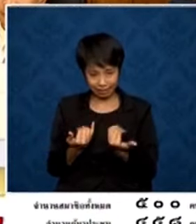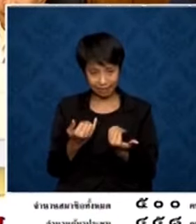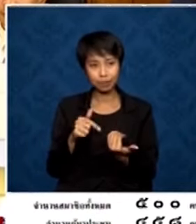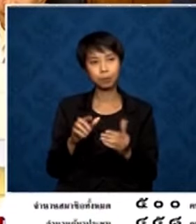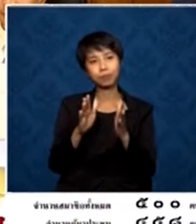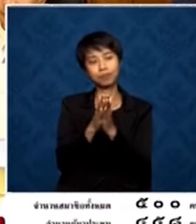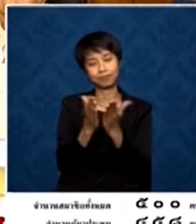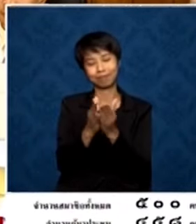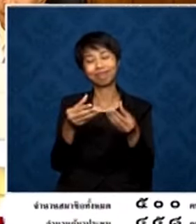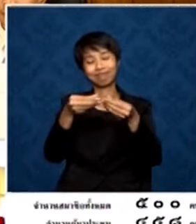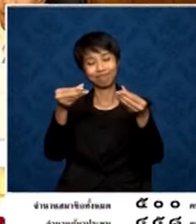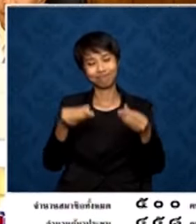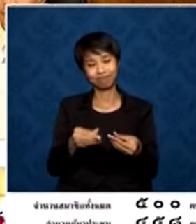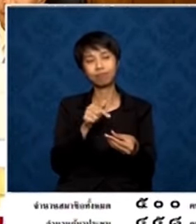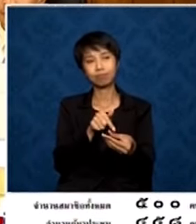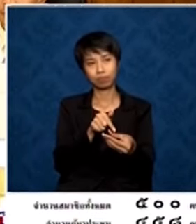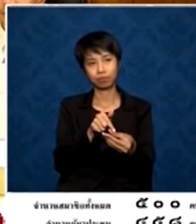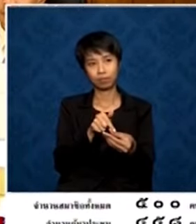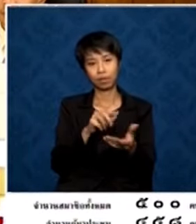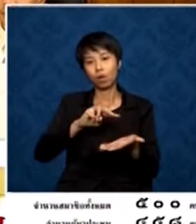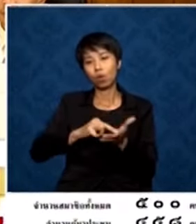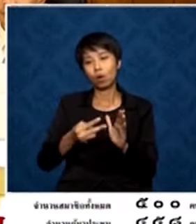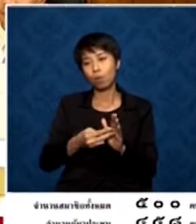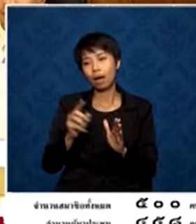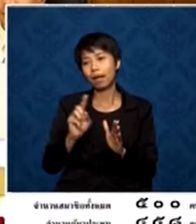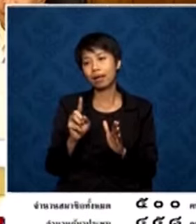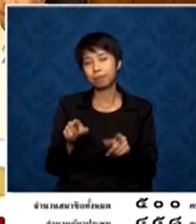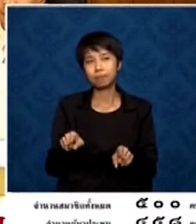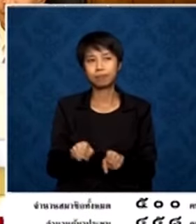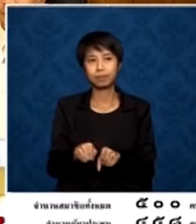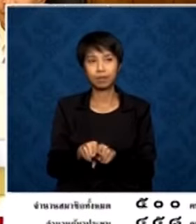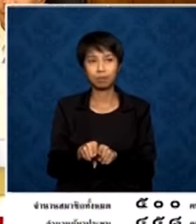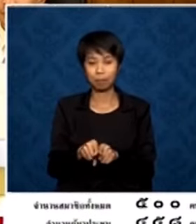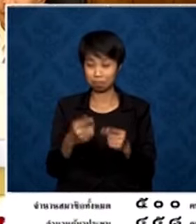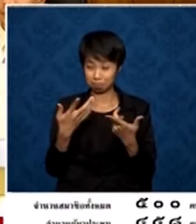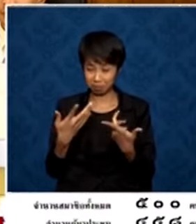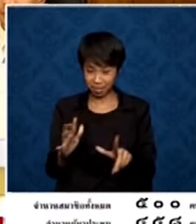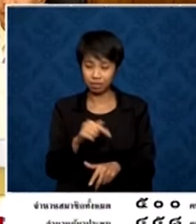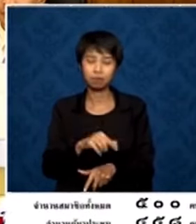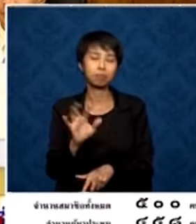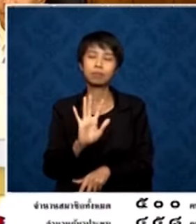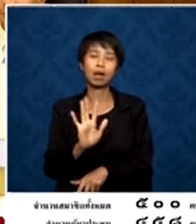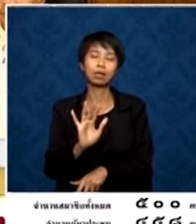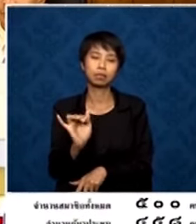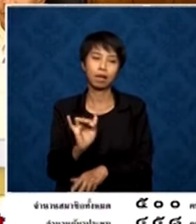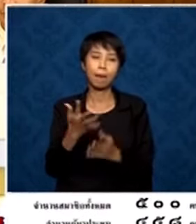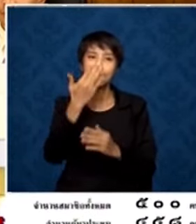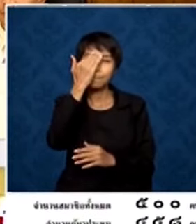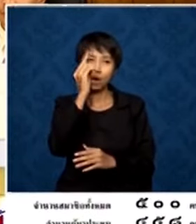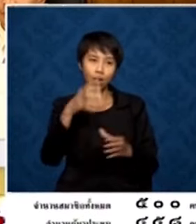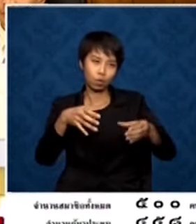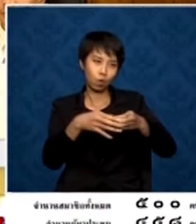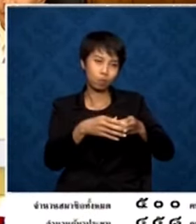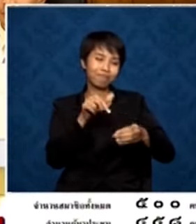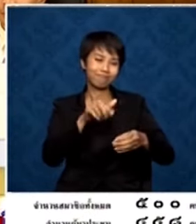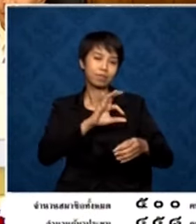ต่อยอดอุตสาหกรรมเดิมส่งเสริมการท่องเที่ยวและก็สามารถแก้ปัญหาพนันกิจปฎหมายไปพร้อมกันเป็นทางเลือกให้